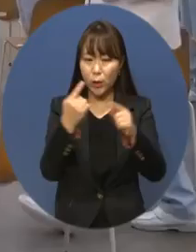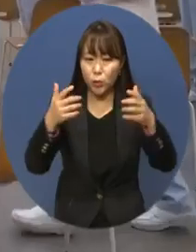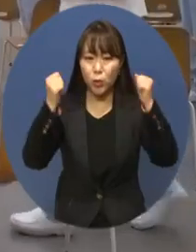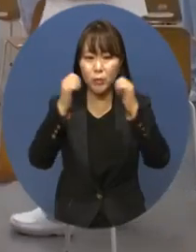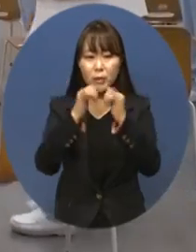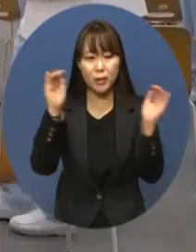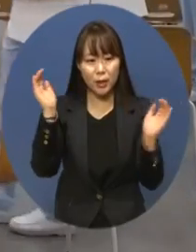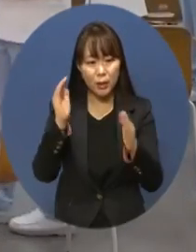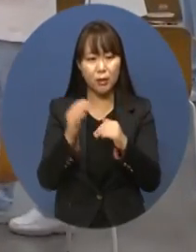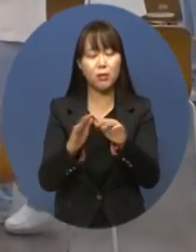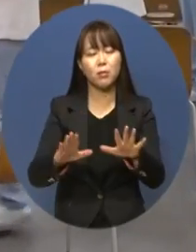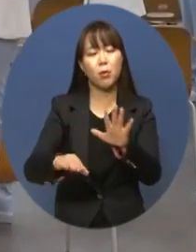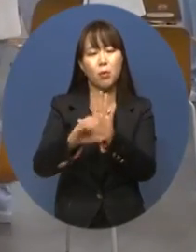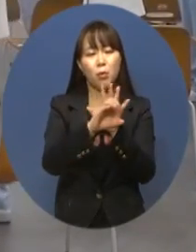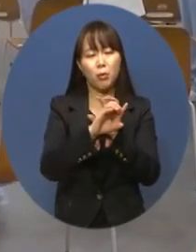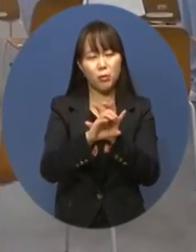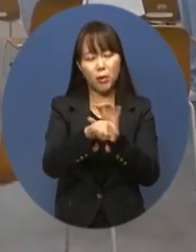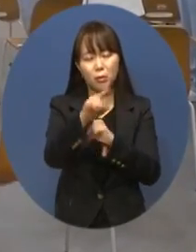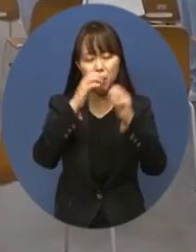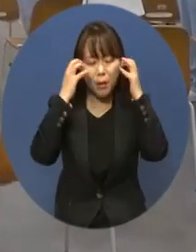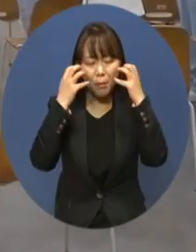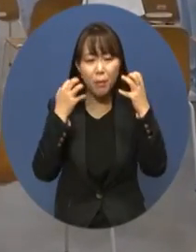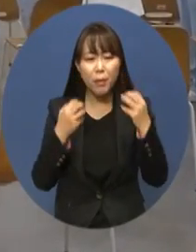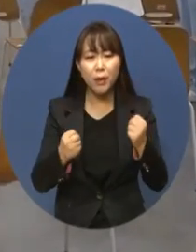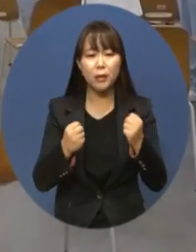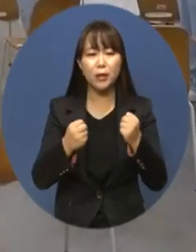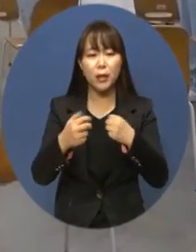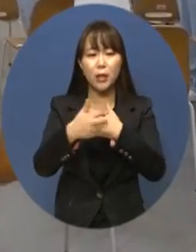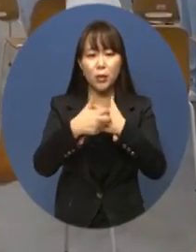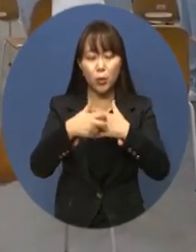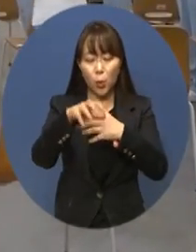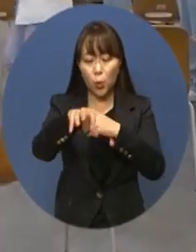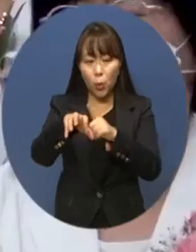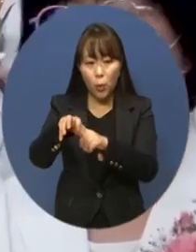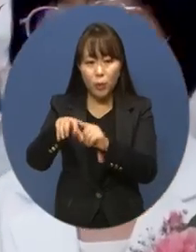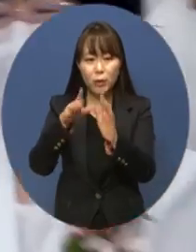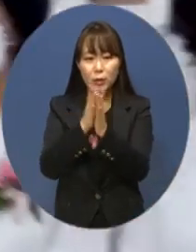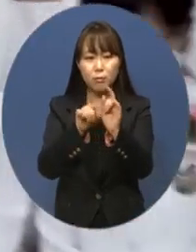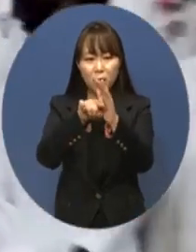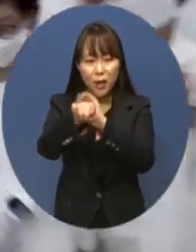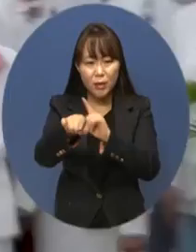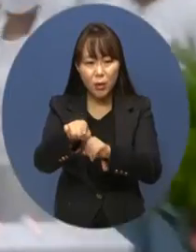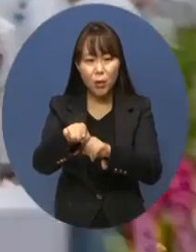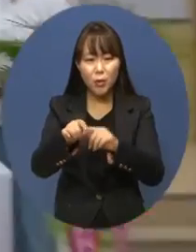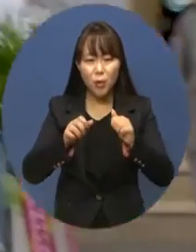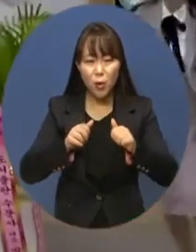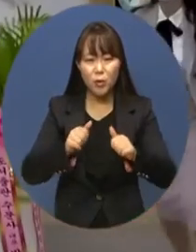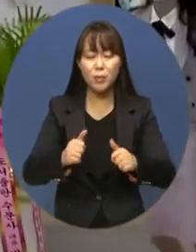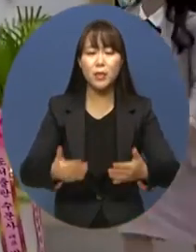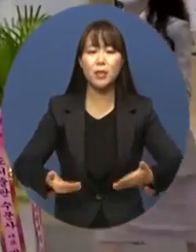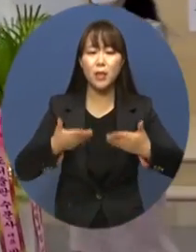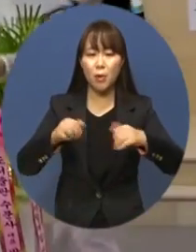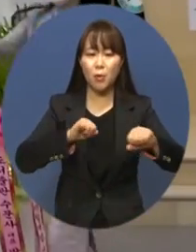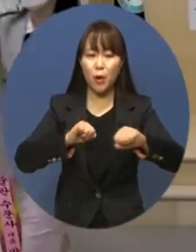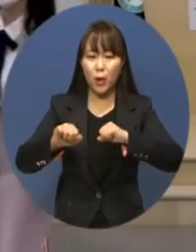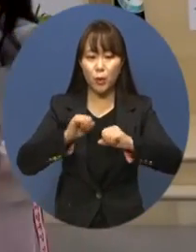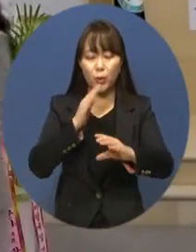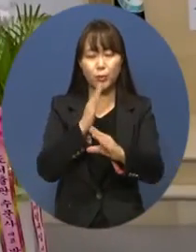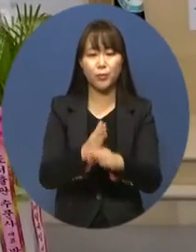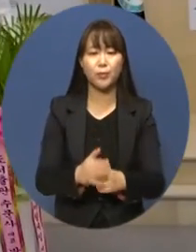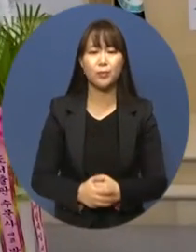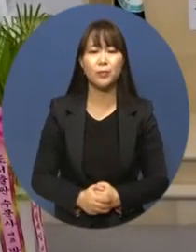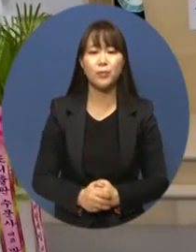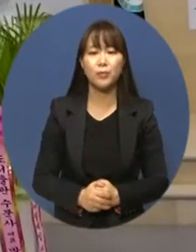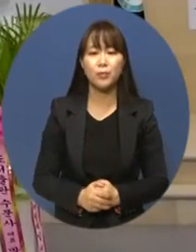코로 날 그 사태로 고군분투하고 있는 의를 현장에 뛰어들어 그 누구보다 열심히 차원 의료봉사 활동을 하고